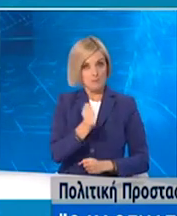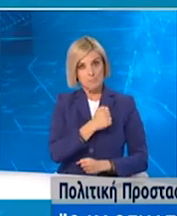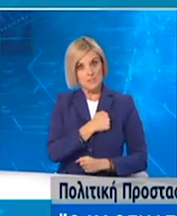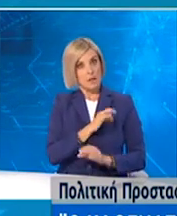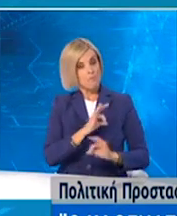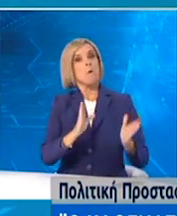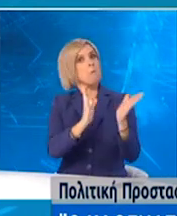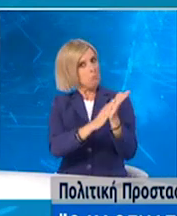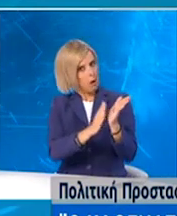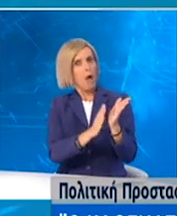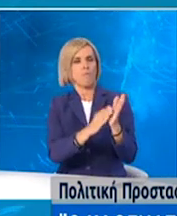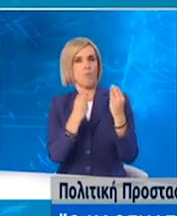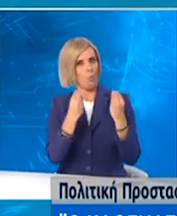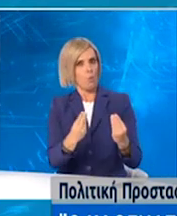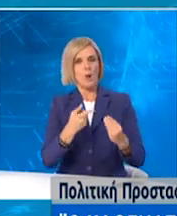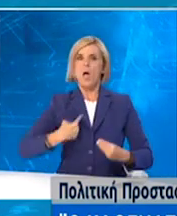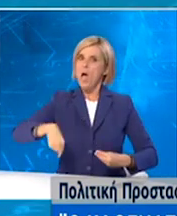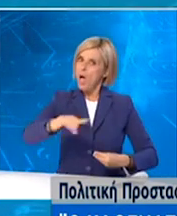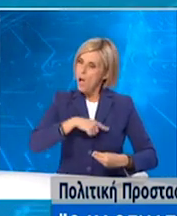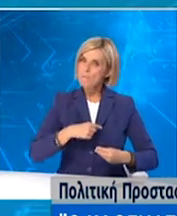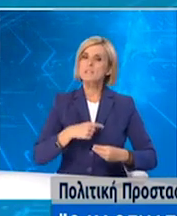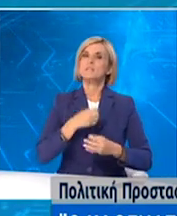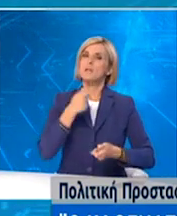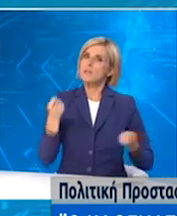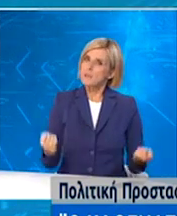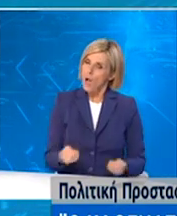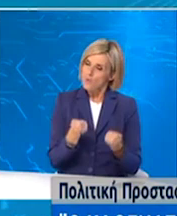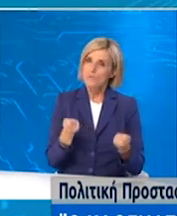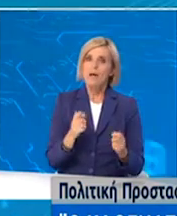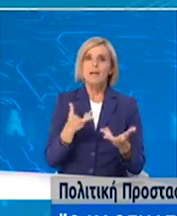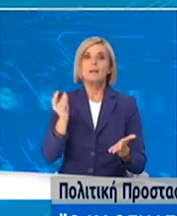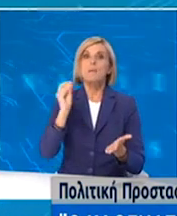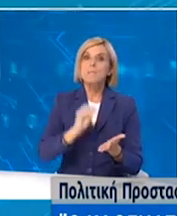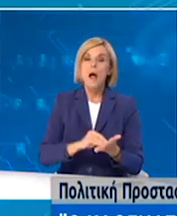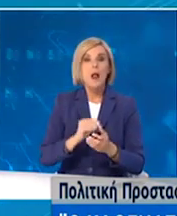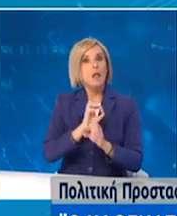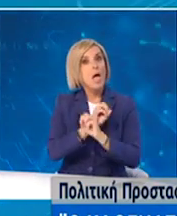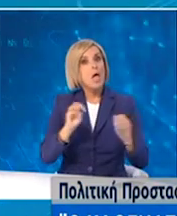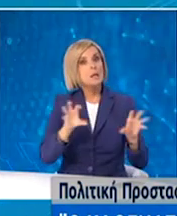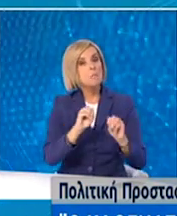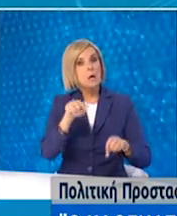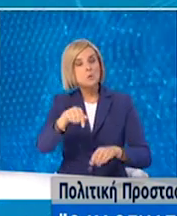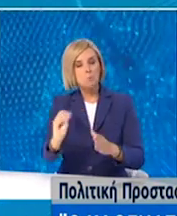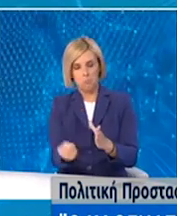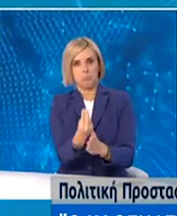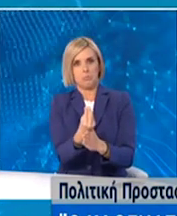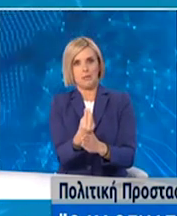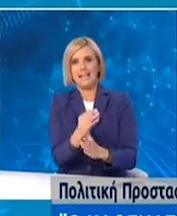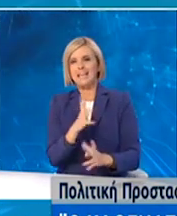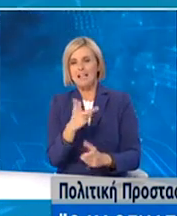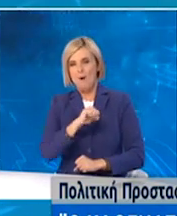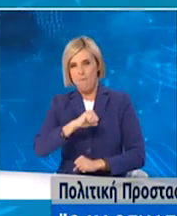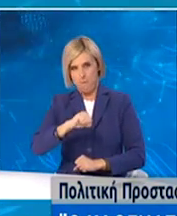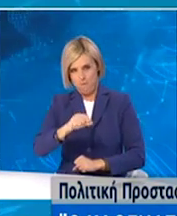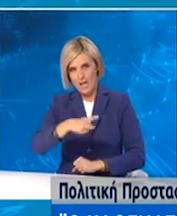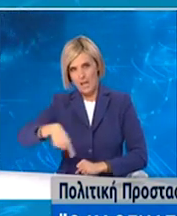και το επικροτούμε και νομίζω και εμείς κάνουμε ό,τι καλύτερο μπορούμε, γιατί επανήλθε η ενημέρωση για να υπάρχει ένας έμεσος βούρδουλας στον κόσμο ή